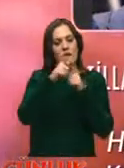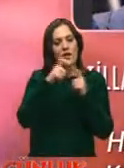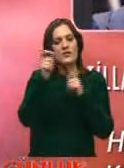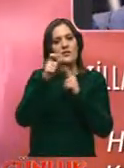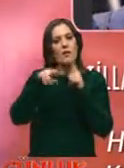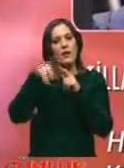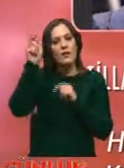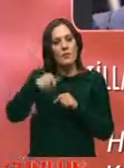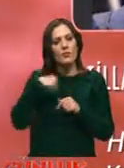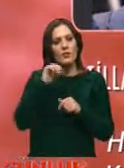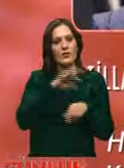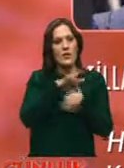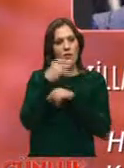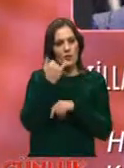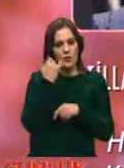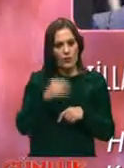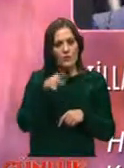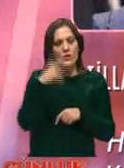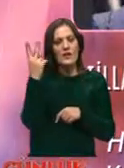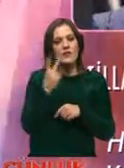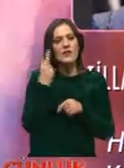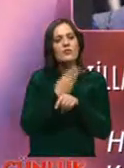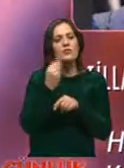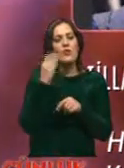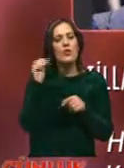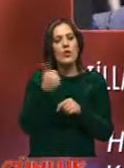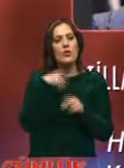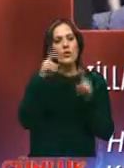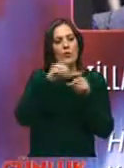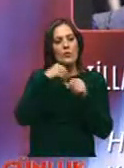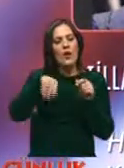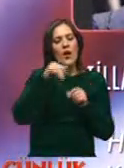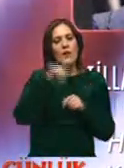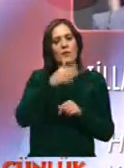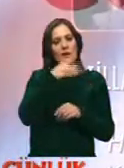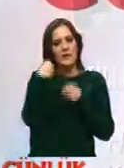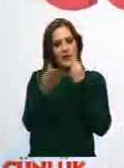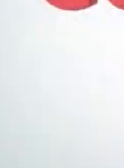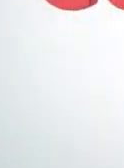Çiğdem Aytepe günlük rehbere konuk oluyor ve bu iki çok özel kurum hakkında bilgi veriyor.